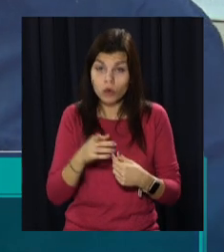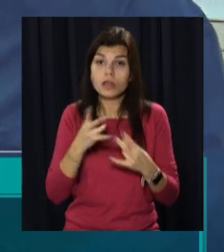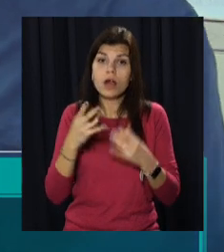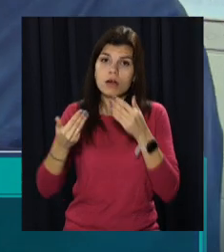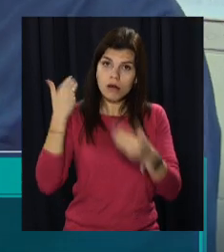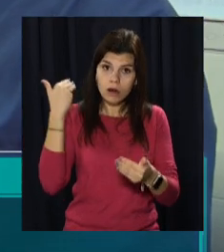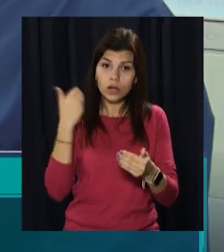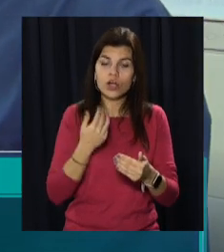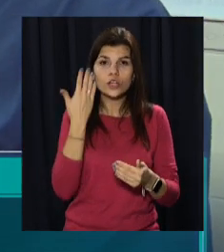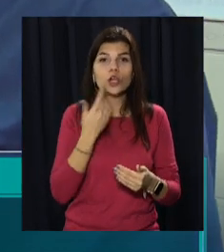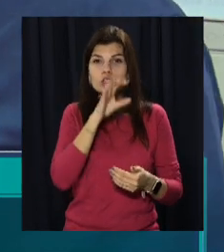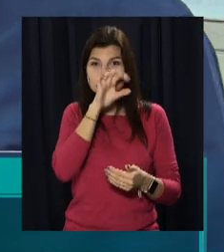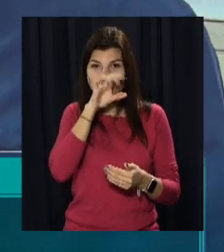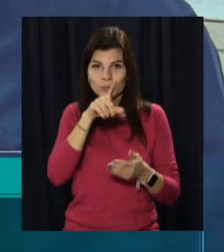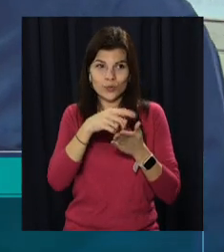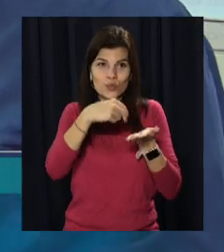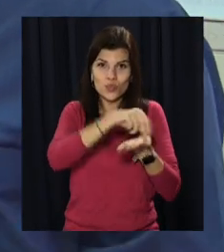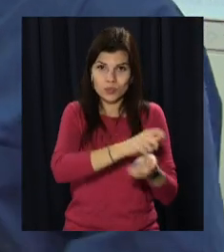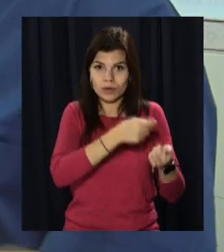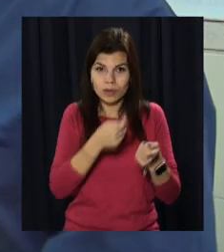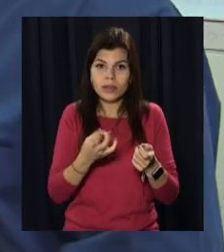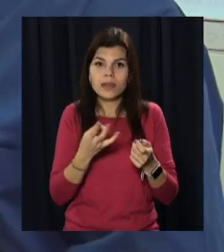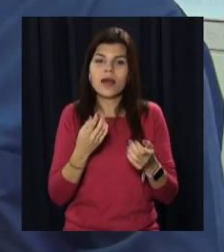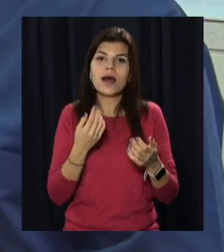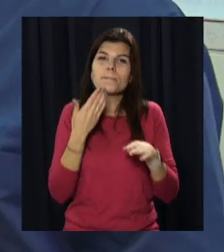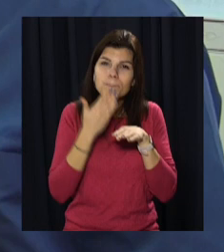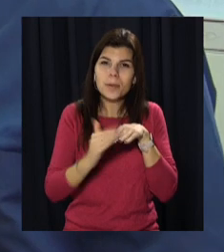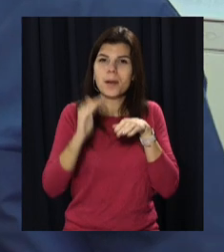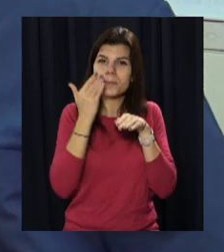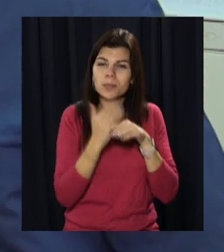Як тільки ви заводите собі тварину, його треба приміряти